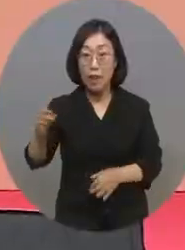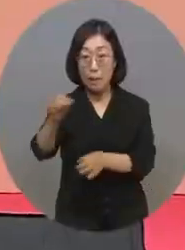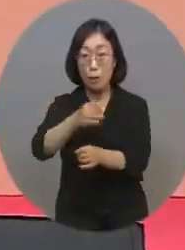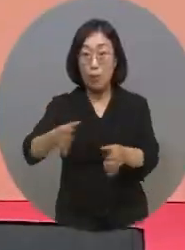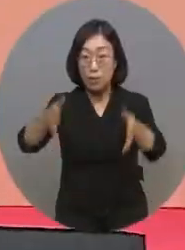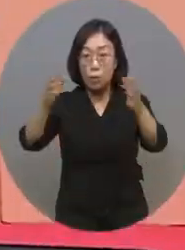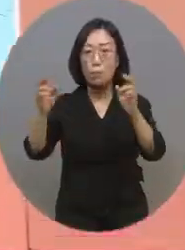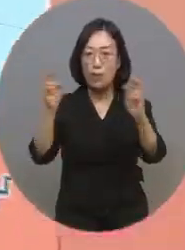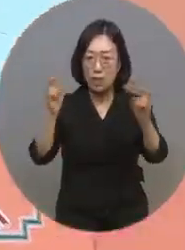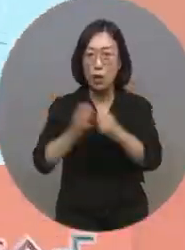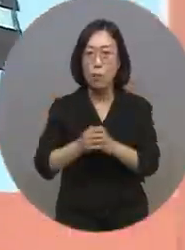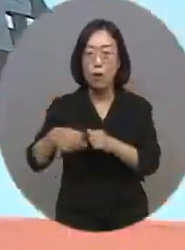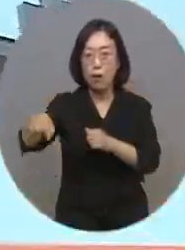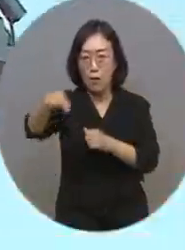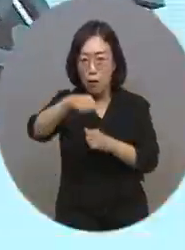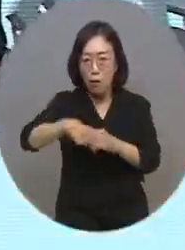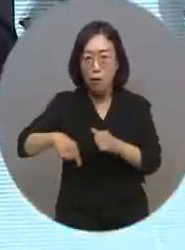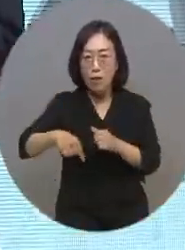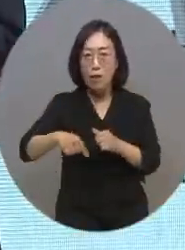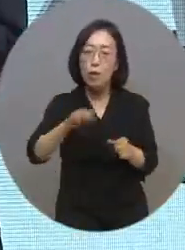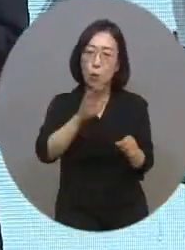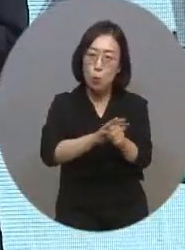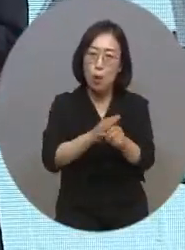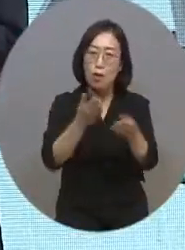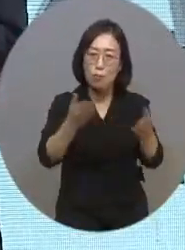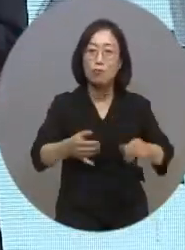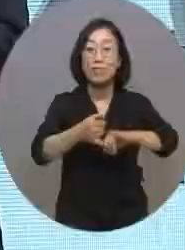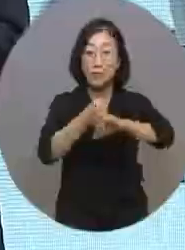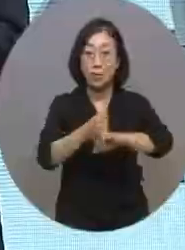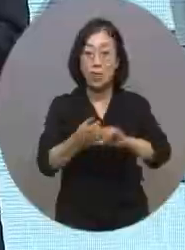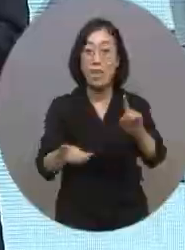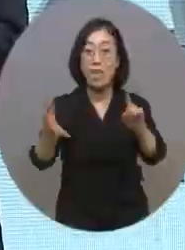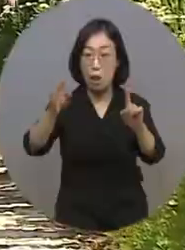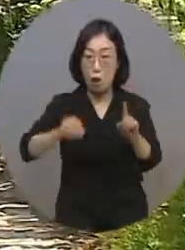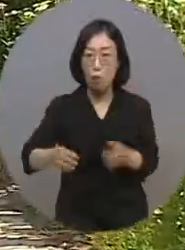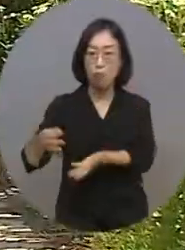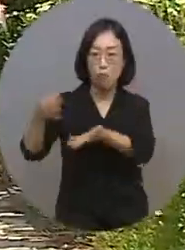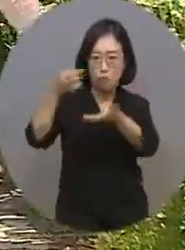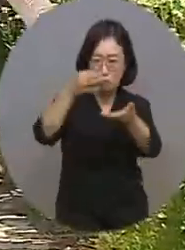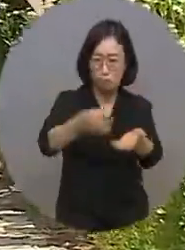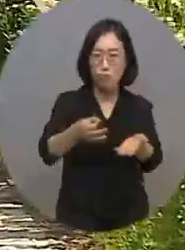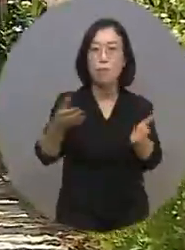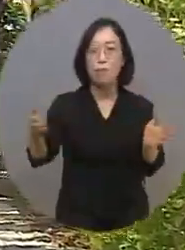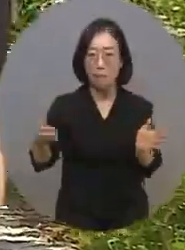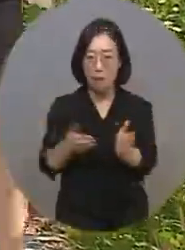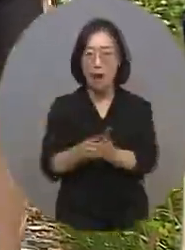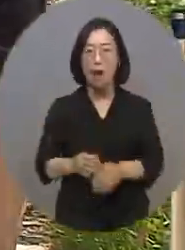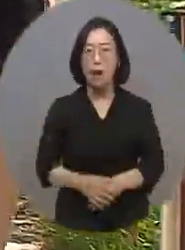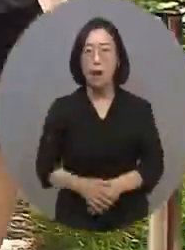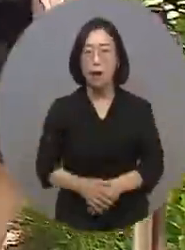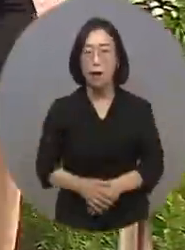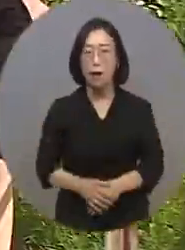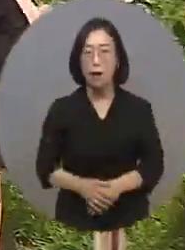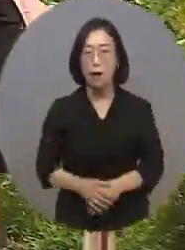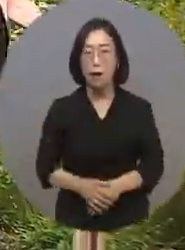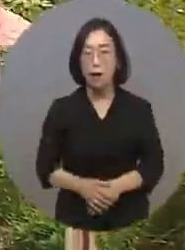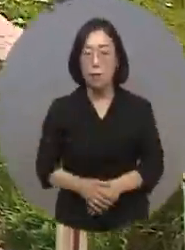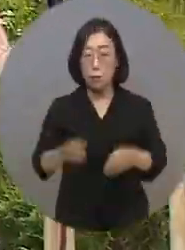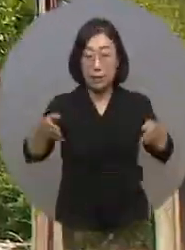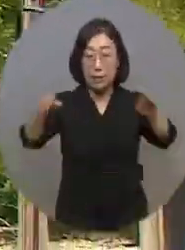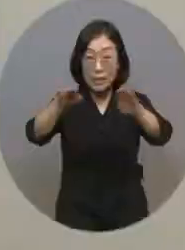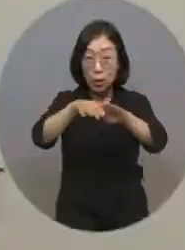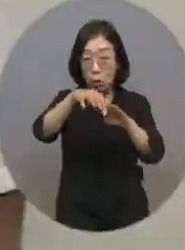가치만드소의 운영 내실화를 약속하는 기부금 1억 원 전달식도 함께 진행됐습니다. 이어 시설 시찰을